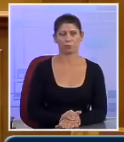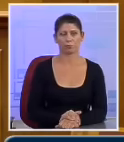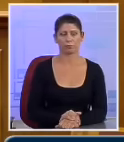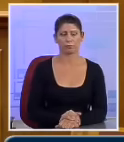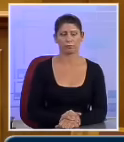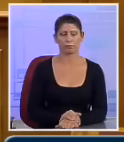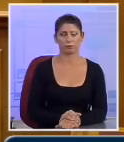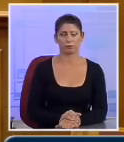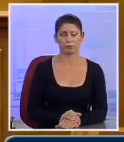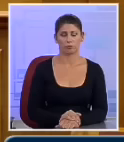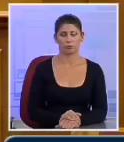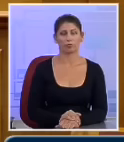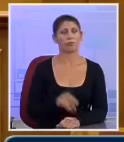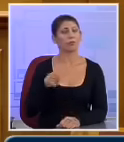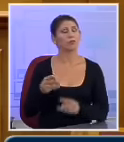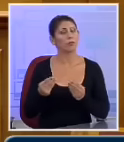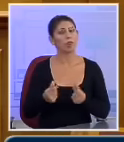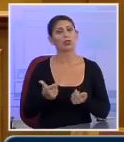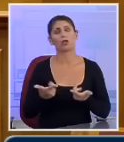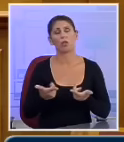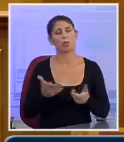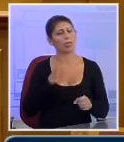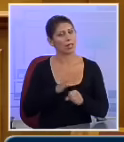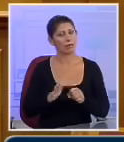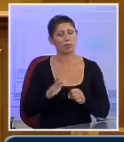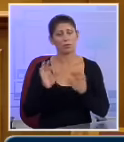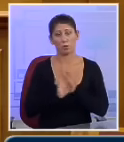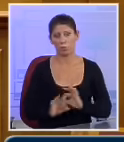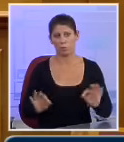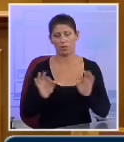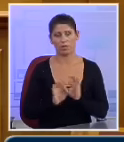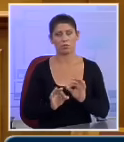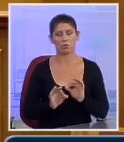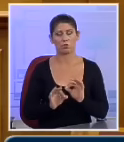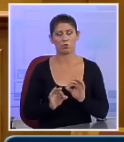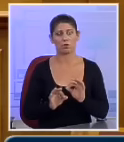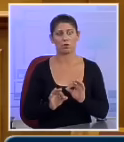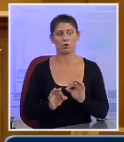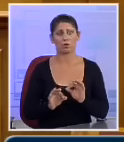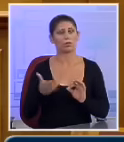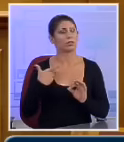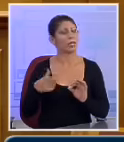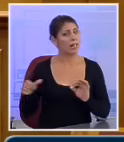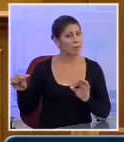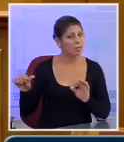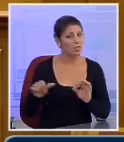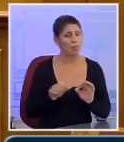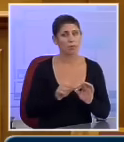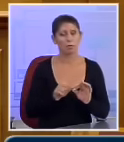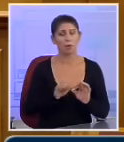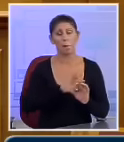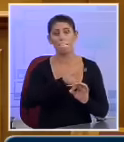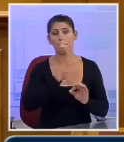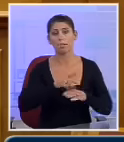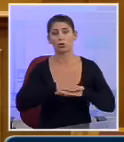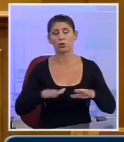Έτσι θα πληρωθούν οι προϋποθέσεις ώστε να επιστρέψουμε μέχρι το